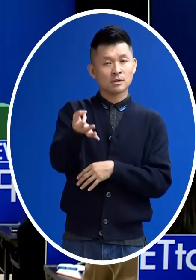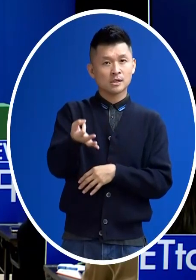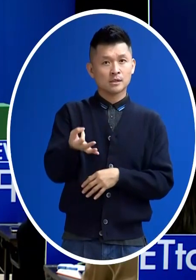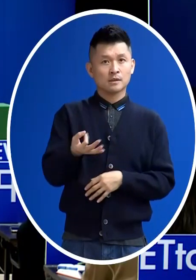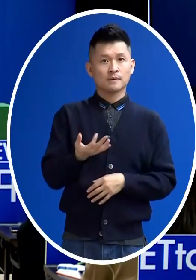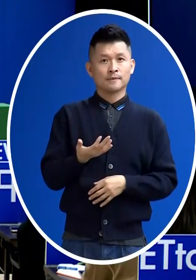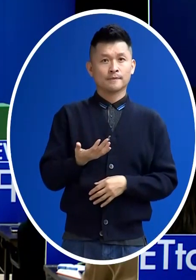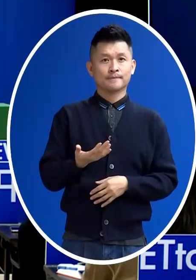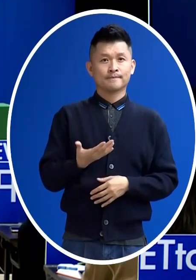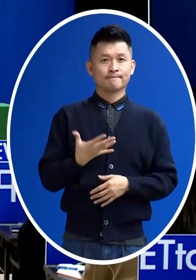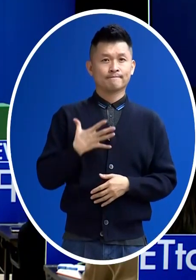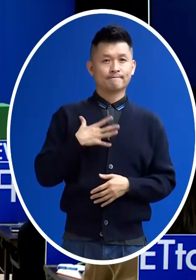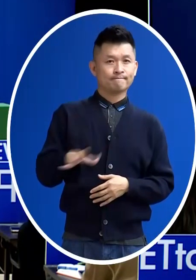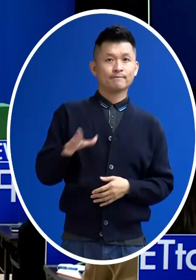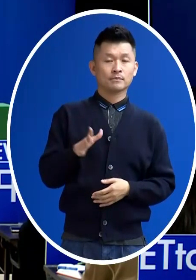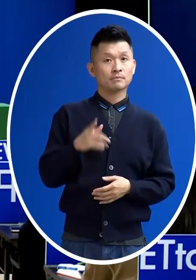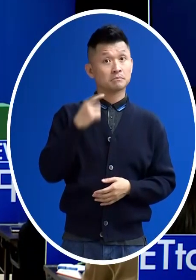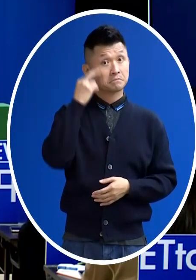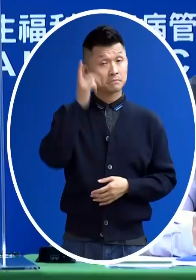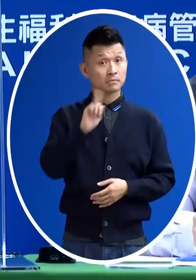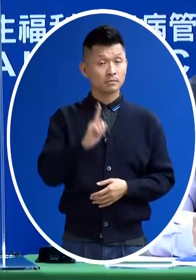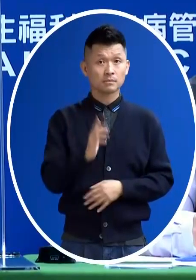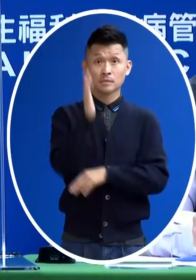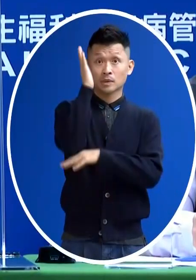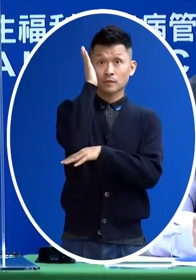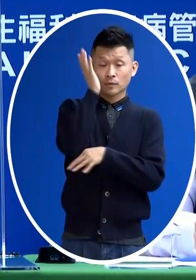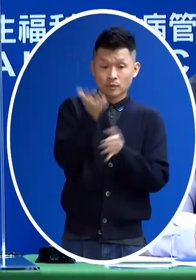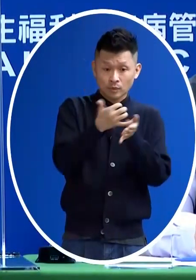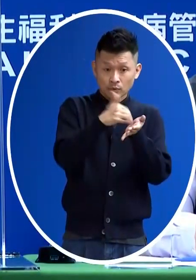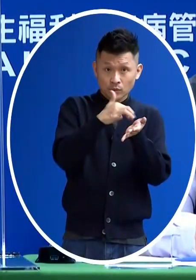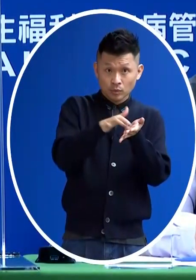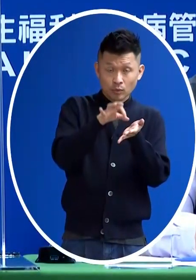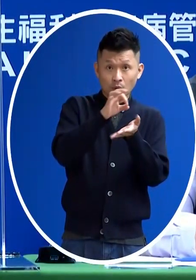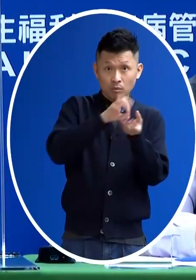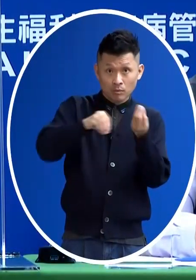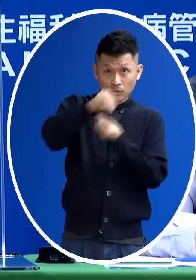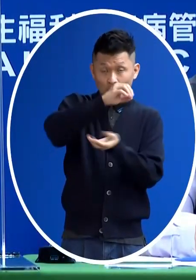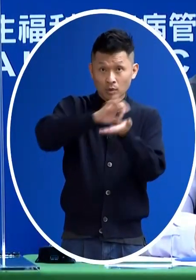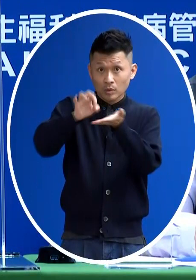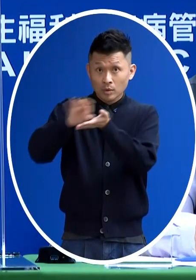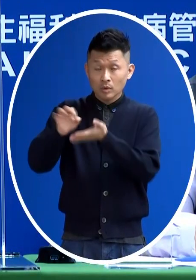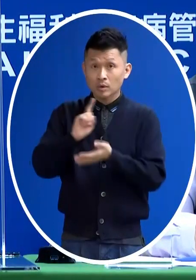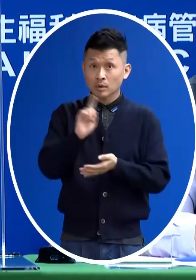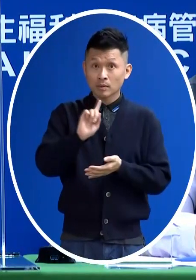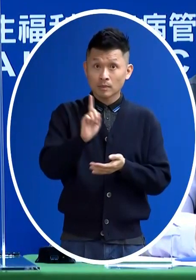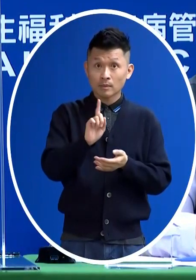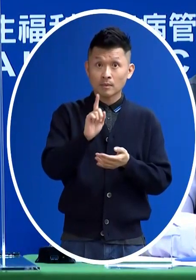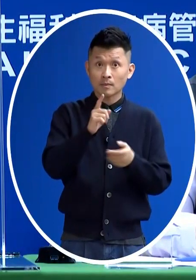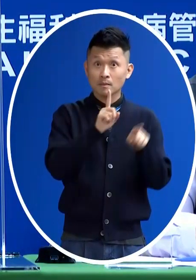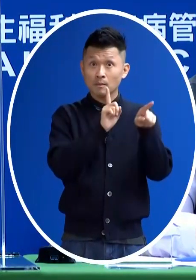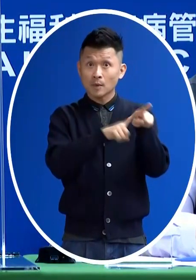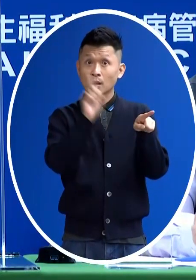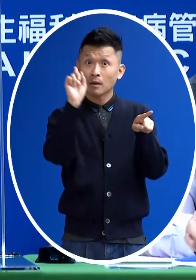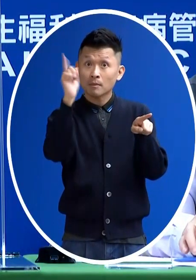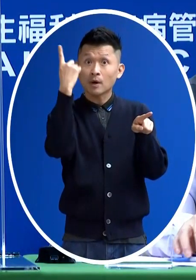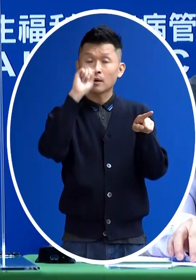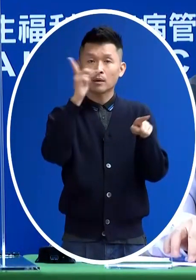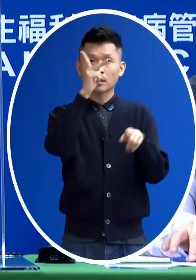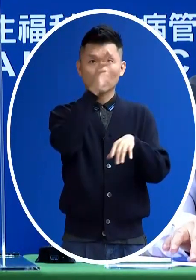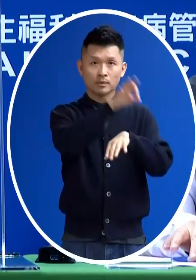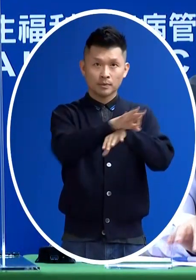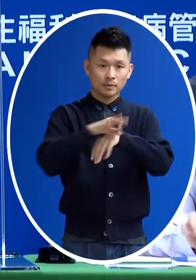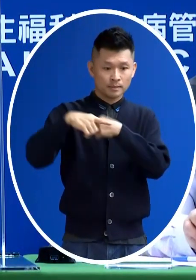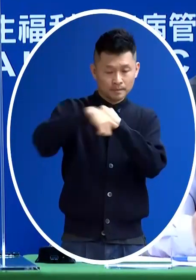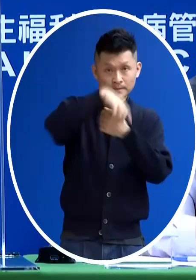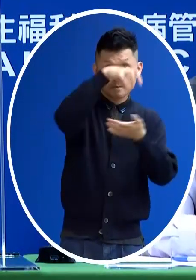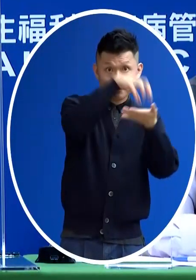愿，指挥中心怎么看？谢谢。 政府对于预算的使用都秉持一切哈科学的证据跟法